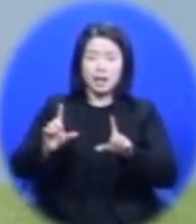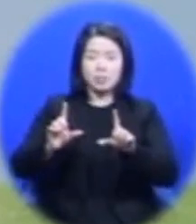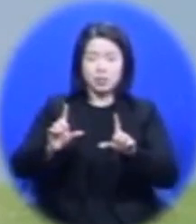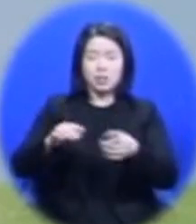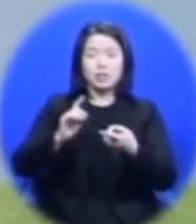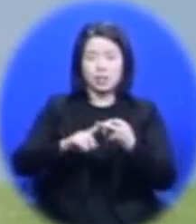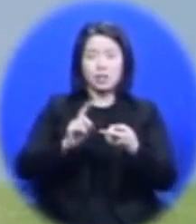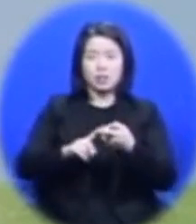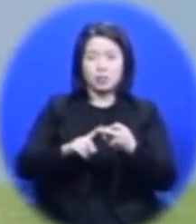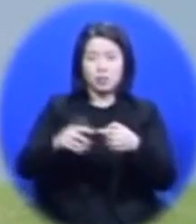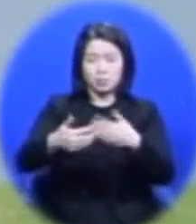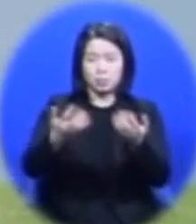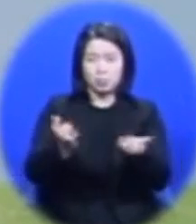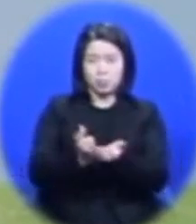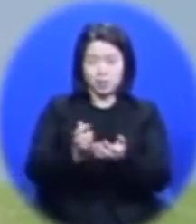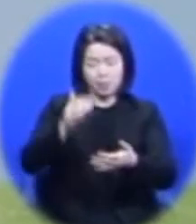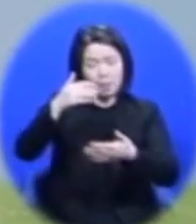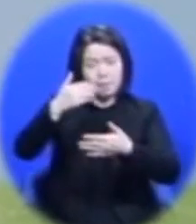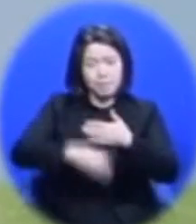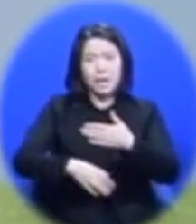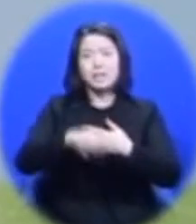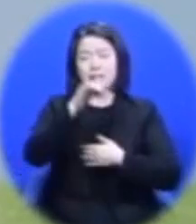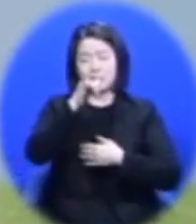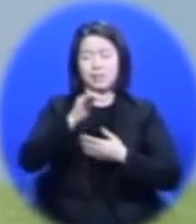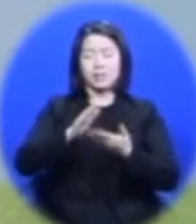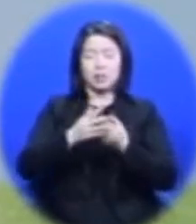부분이 빠져 있는 거예요.